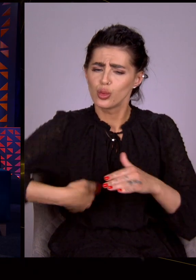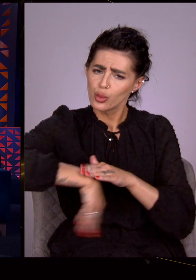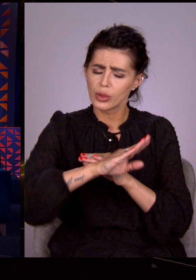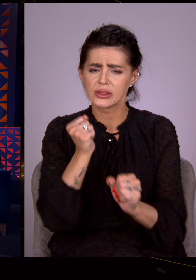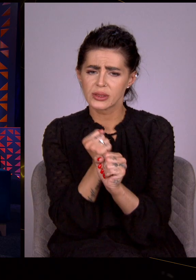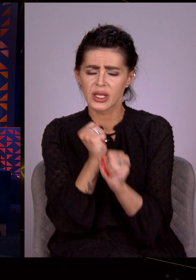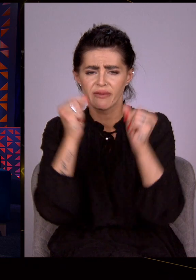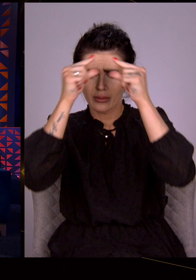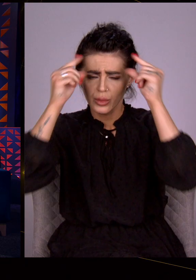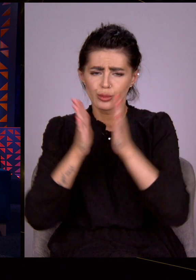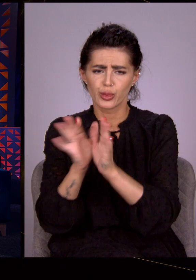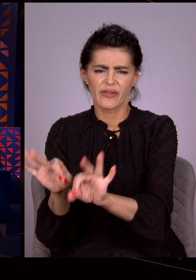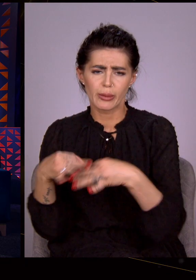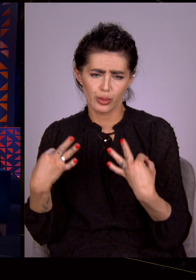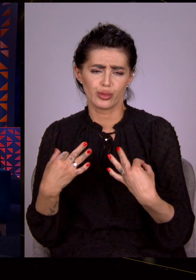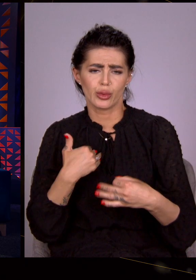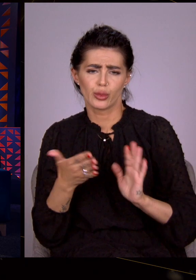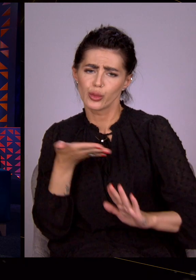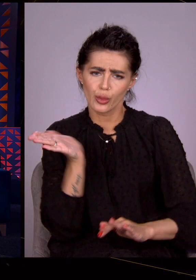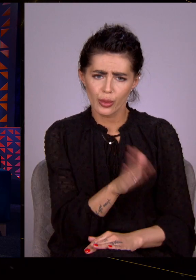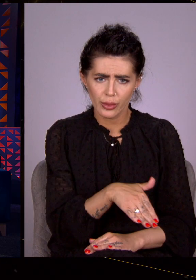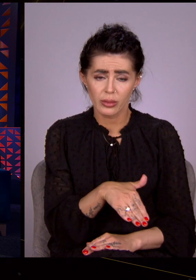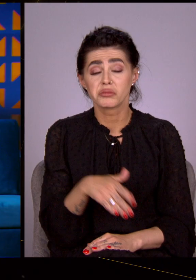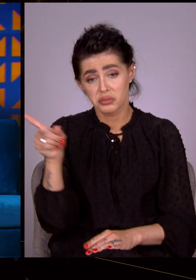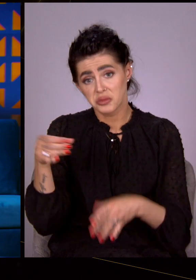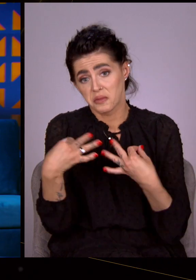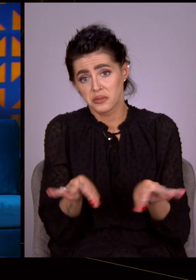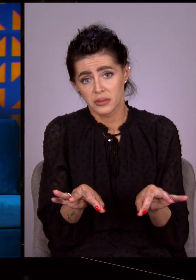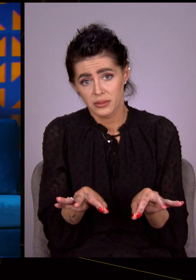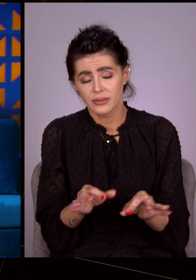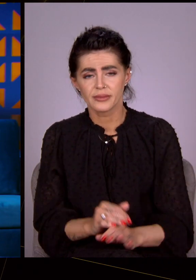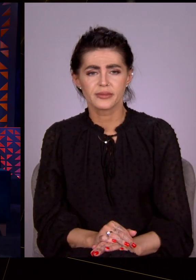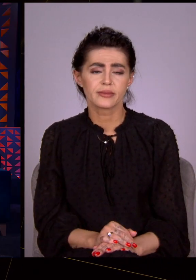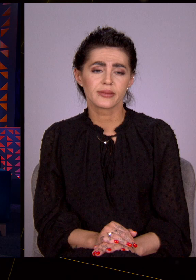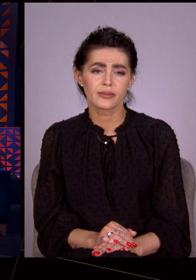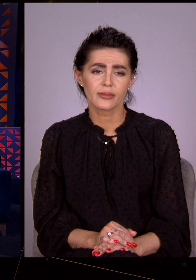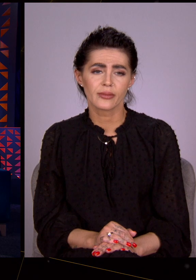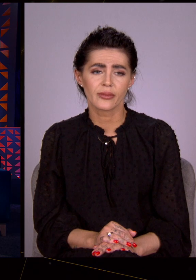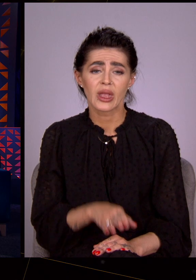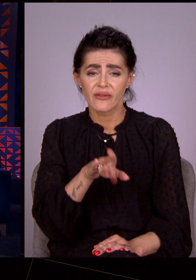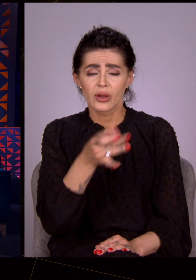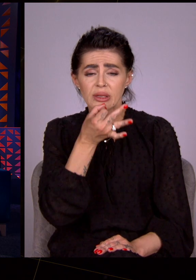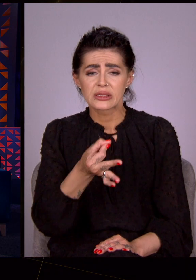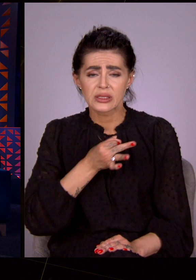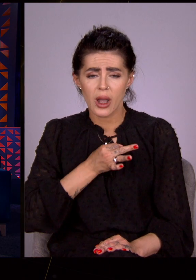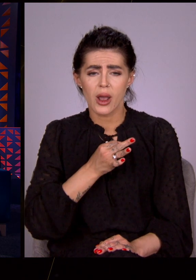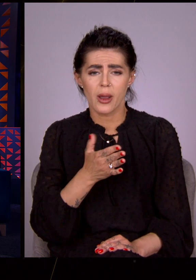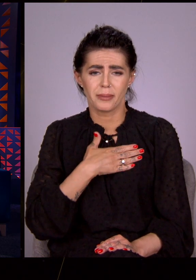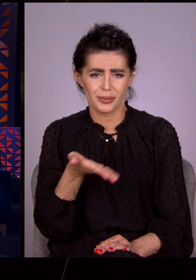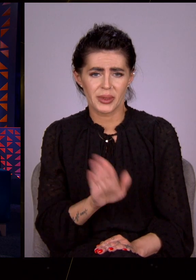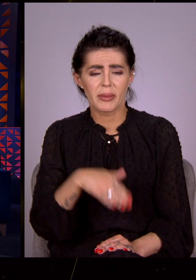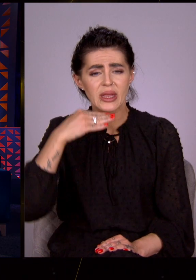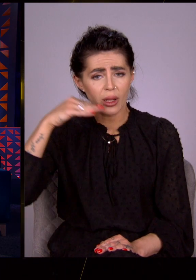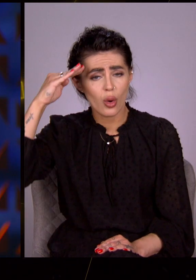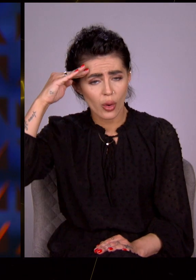її відпустили з одного уроку. Ну, відповідно, відпускають. Вікторі, ви казали, що після загибелі тата